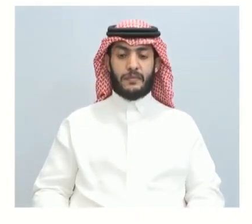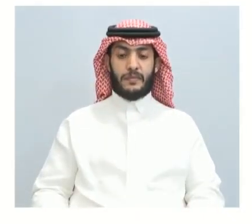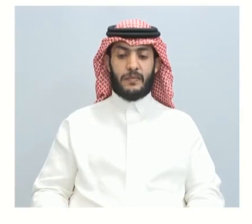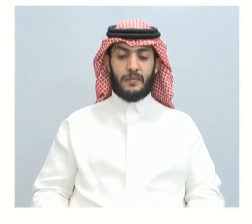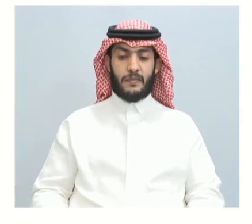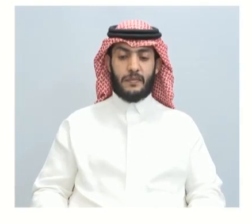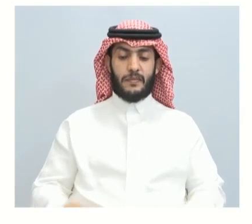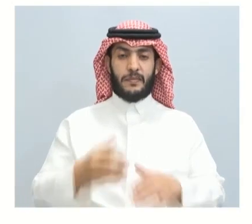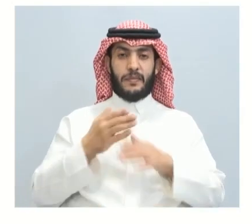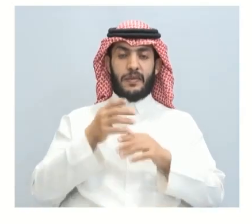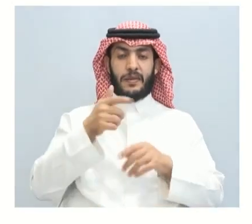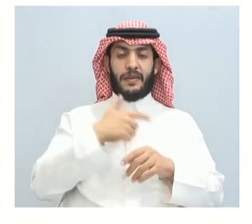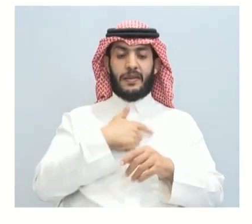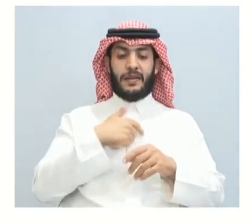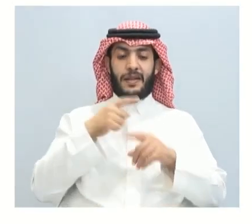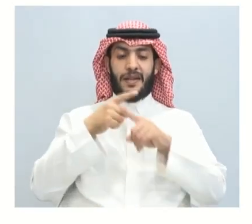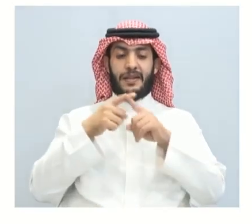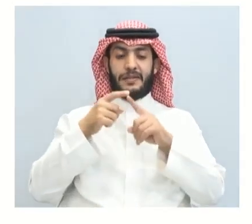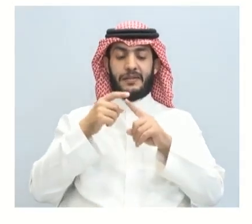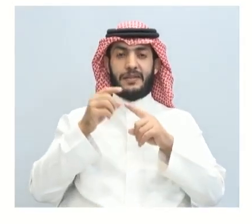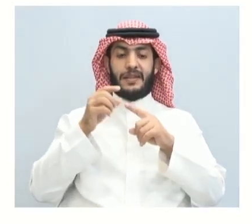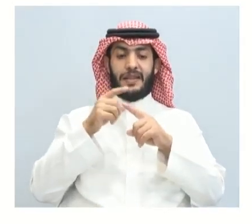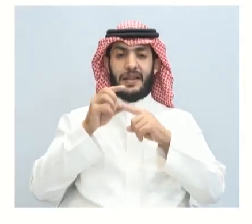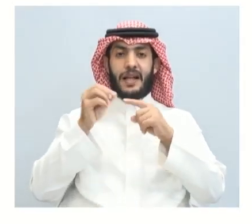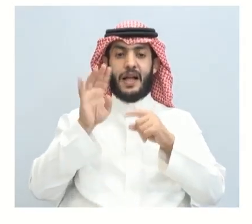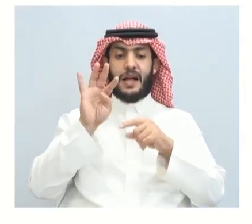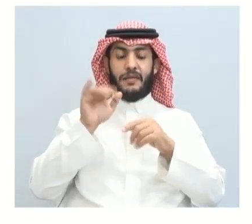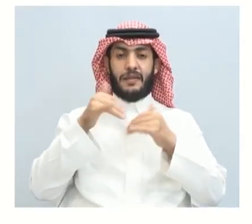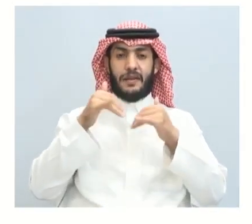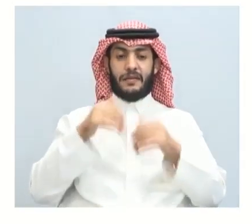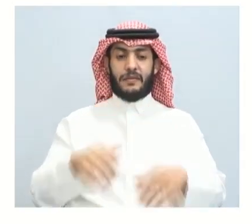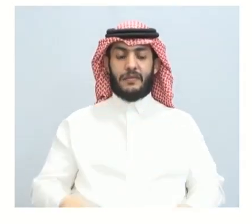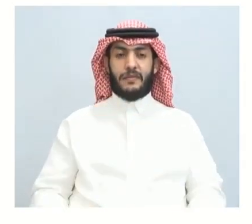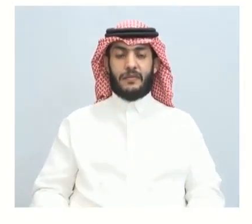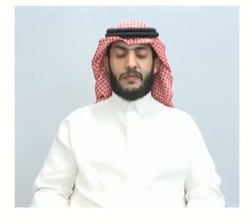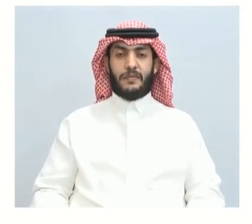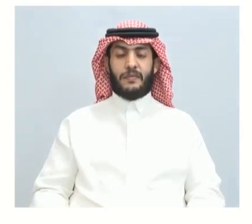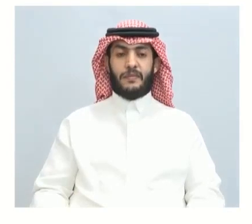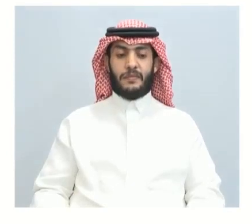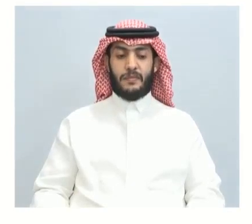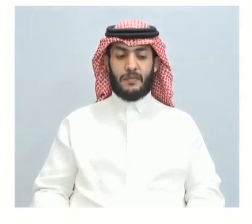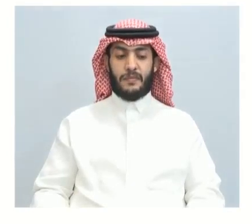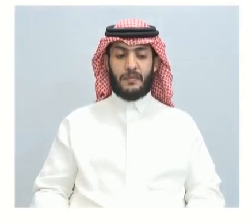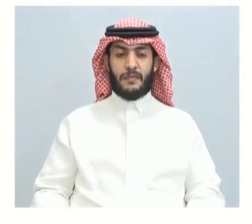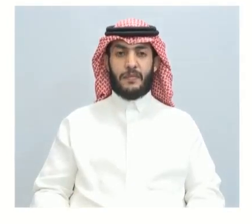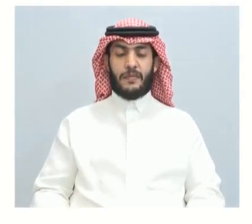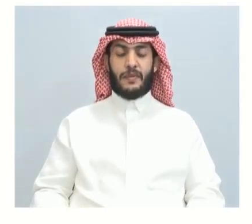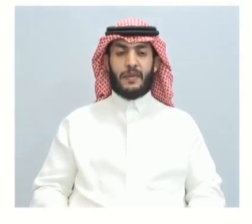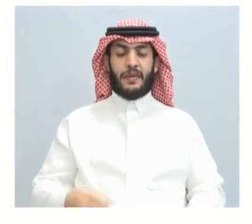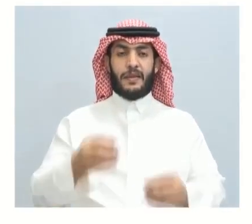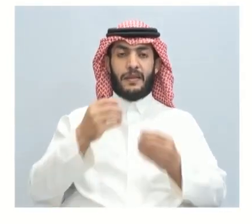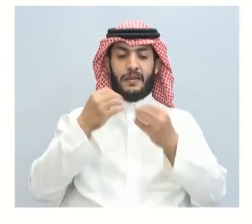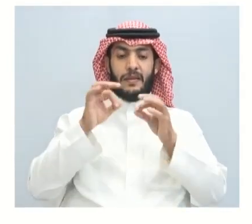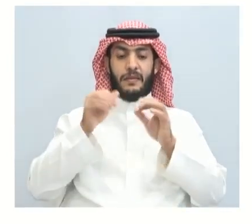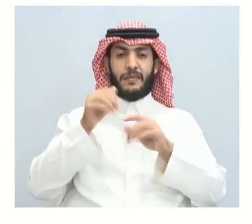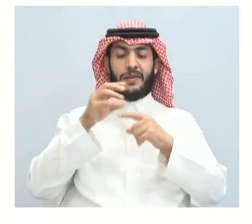اكس اللي هي عباره عن ايش عباره عن اكس ناقص 4 بهذه الصوره اذا انا راح اضع اكس تربيع زائدا واحد